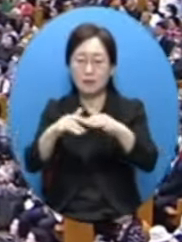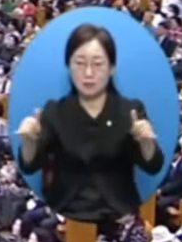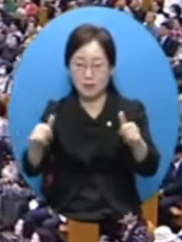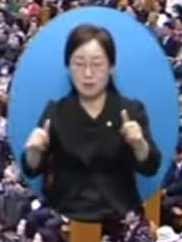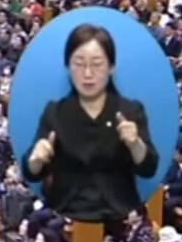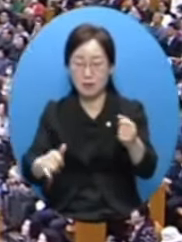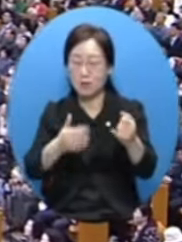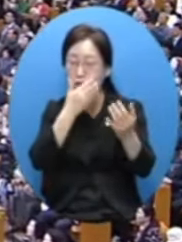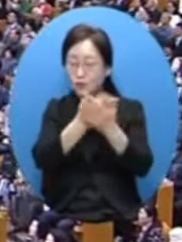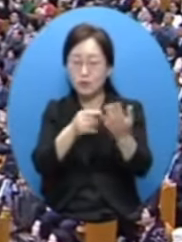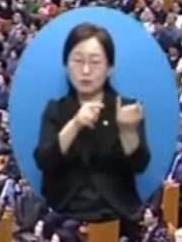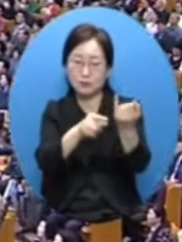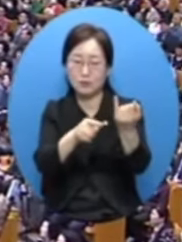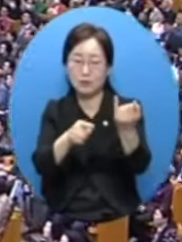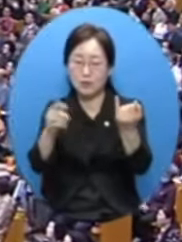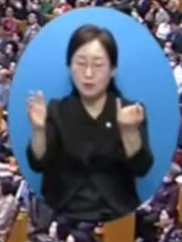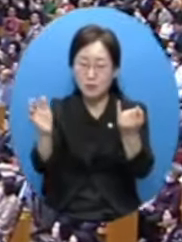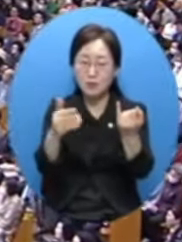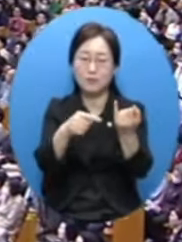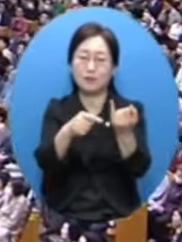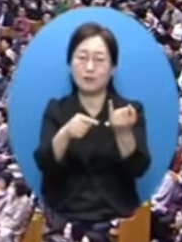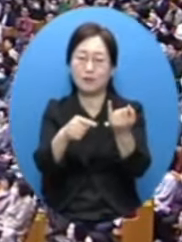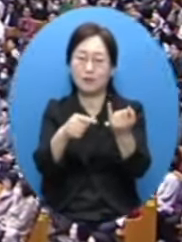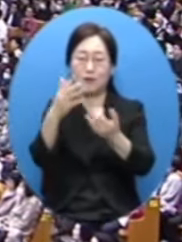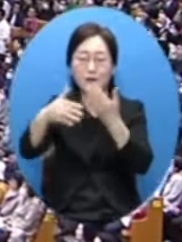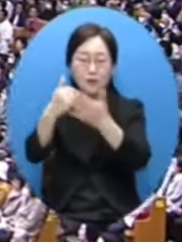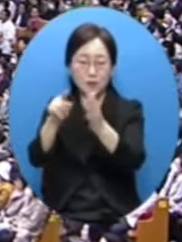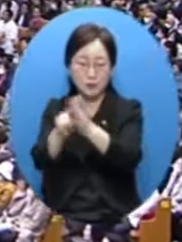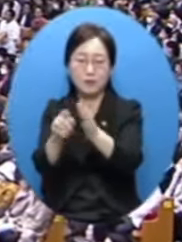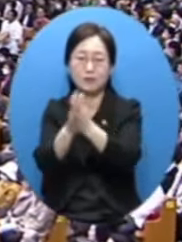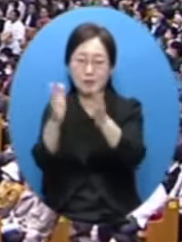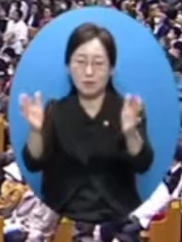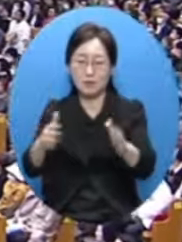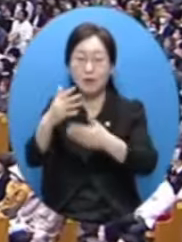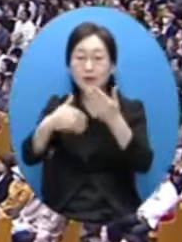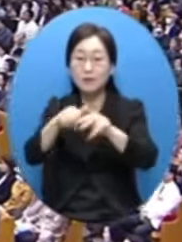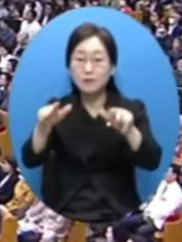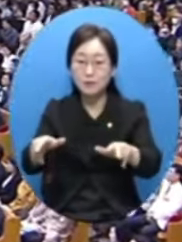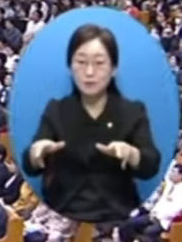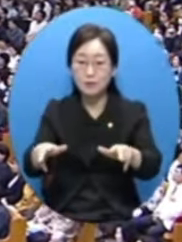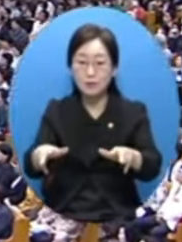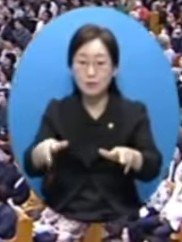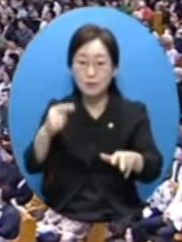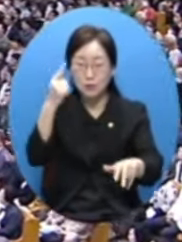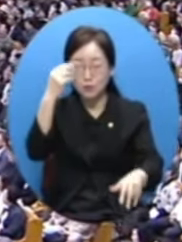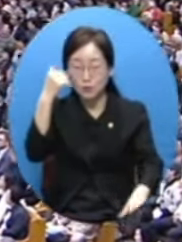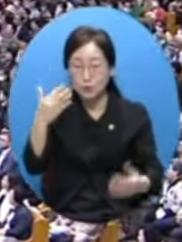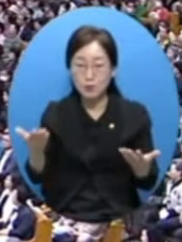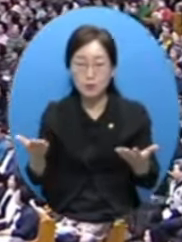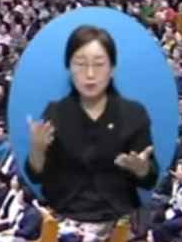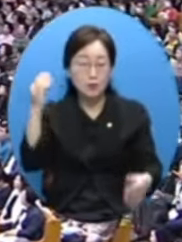귀한 선교사님의 헌신을 통하여 하나님의 빛을 보았습니다. 하나님은 지금도 눈으로 본 적 없고